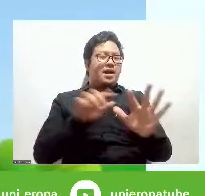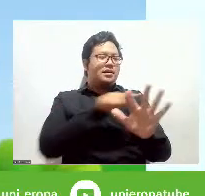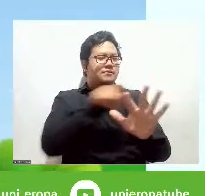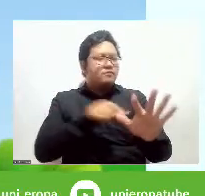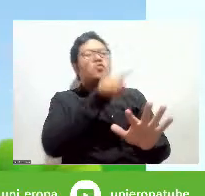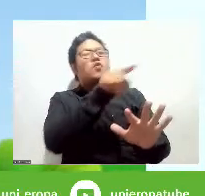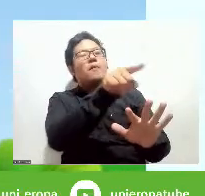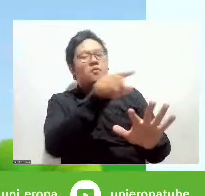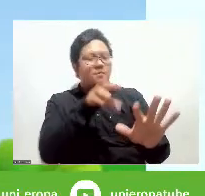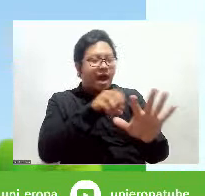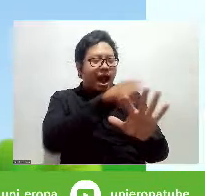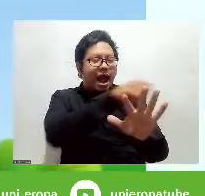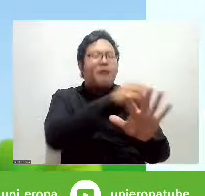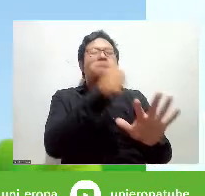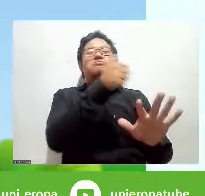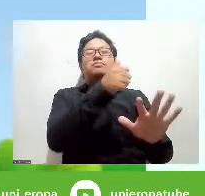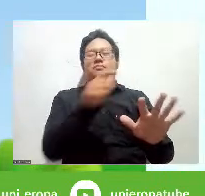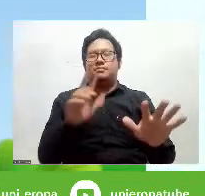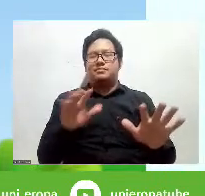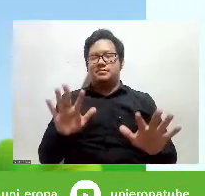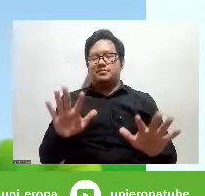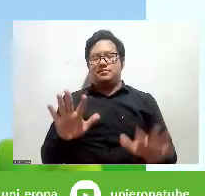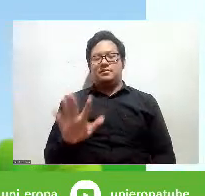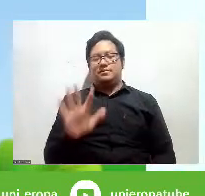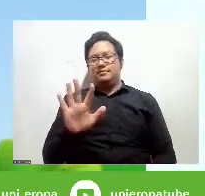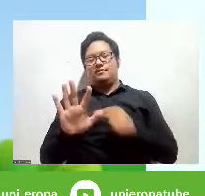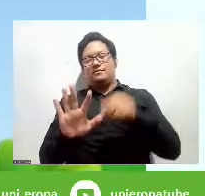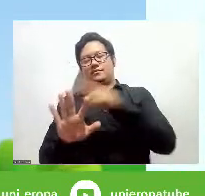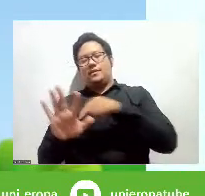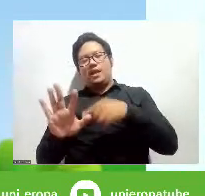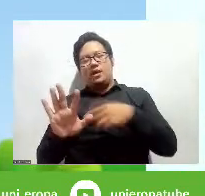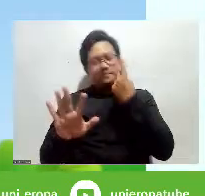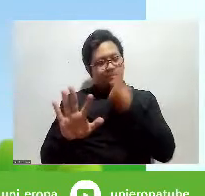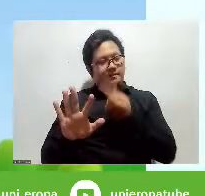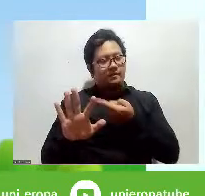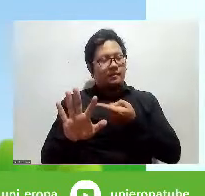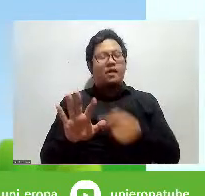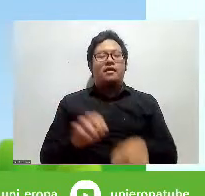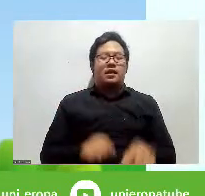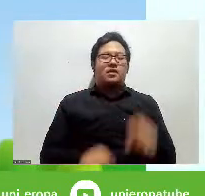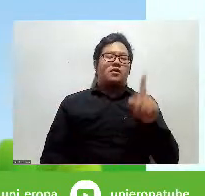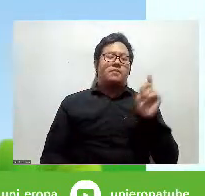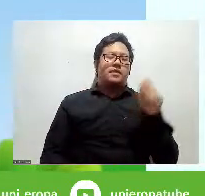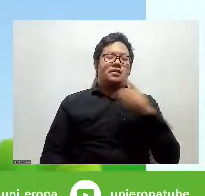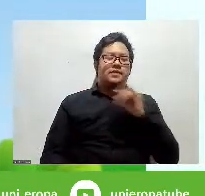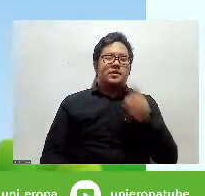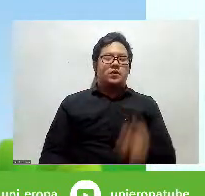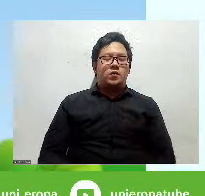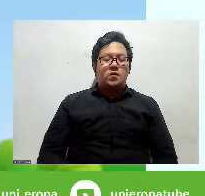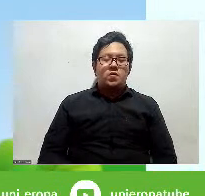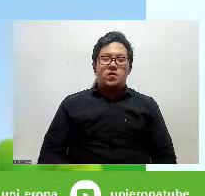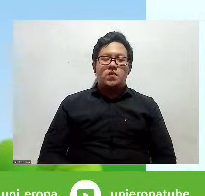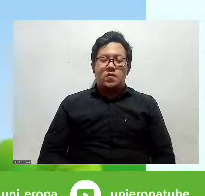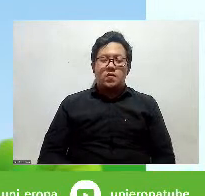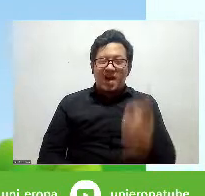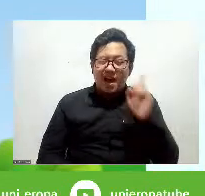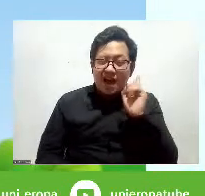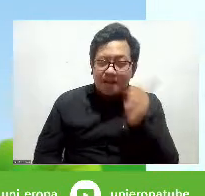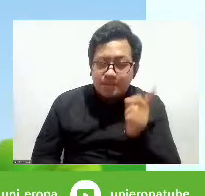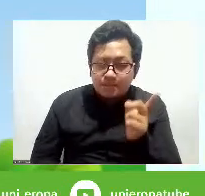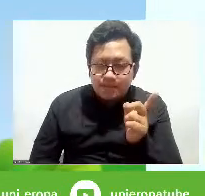hama dalam menggunakan pendekatan seperti itu sih Kenapa karena apa